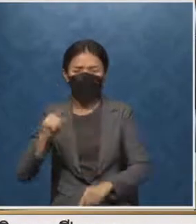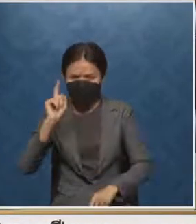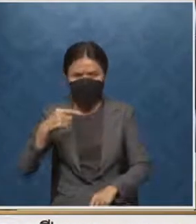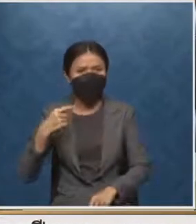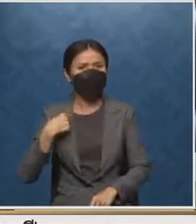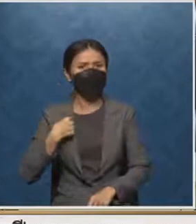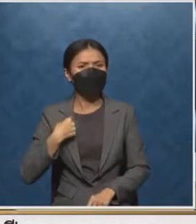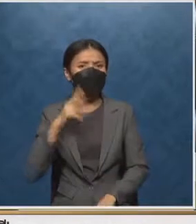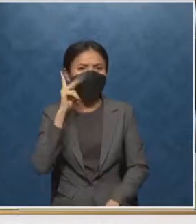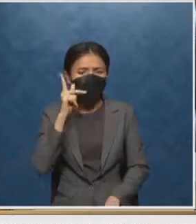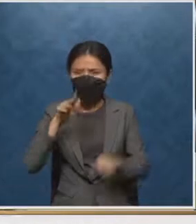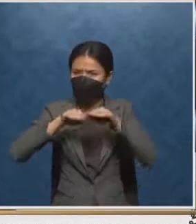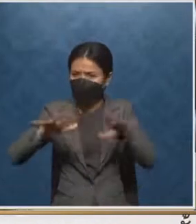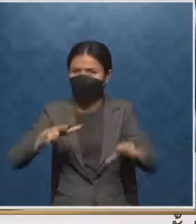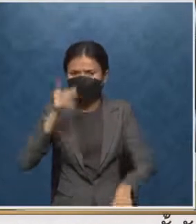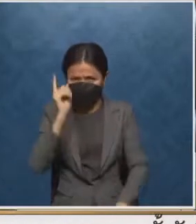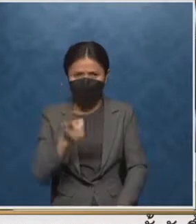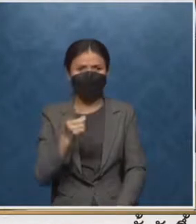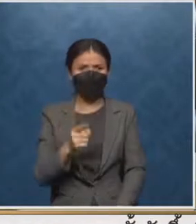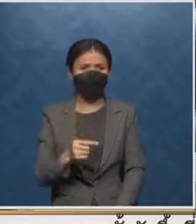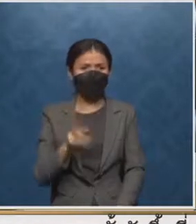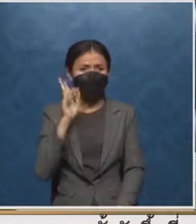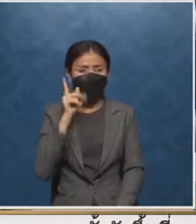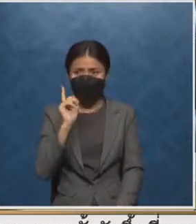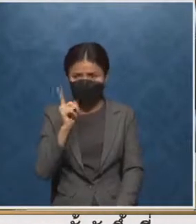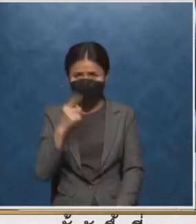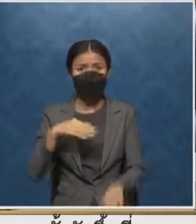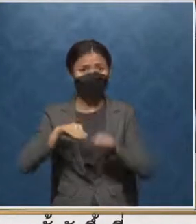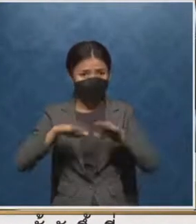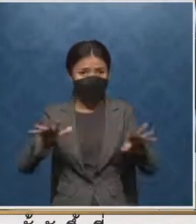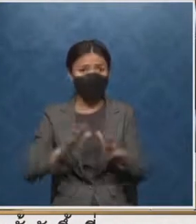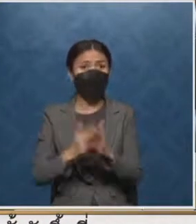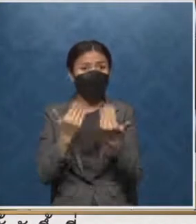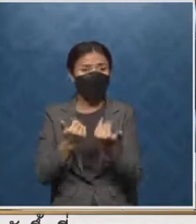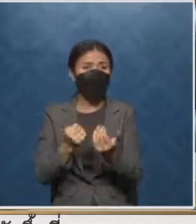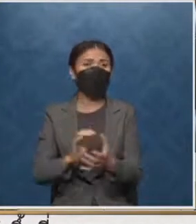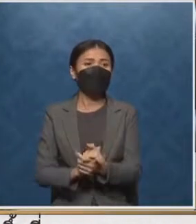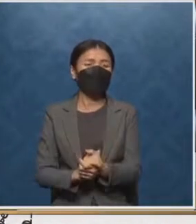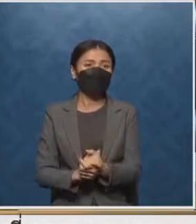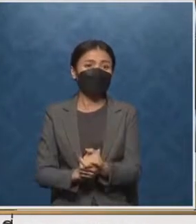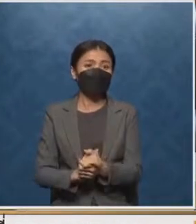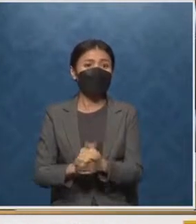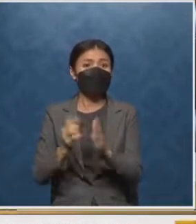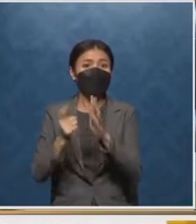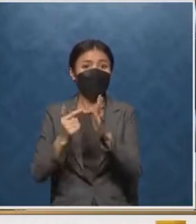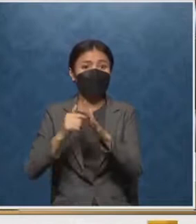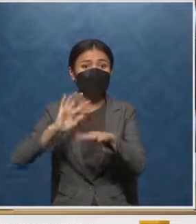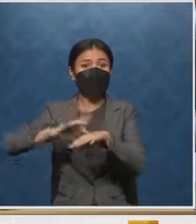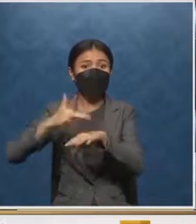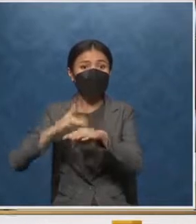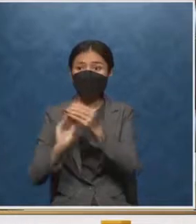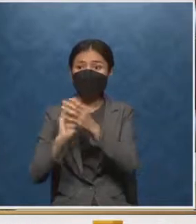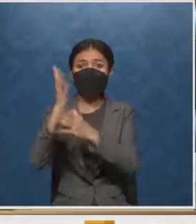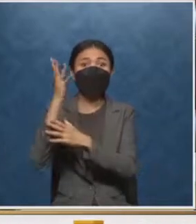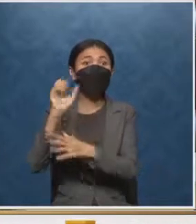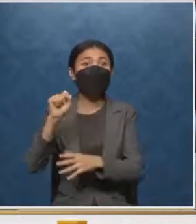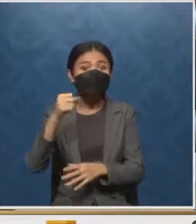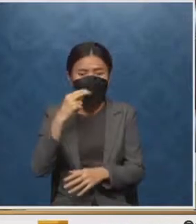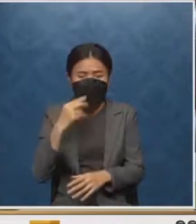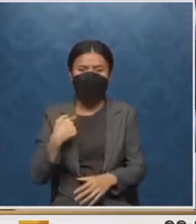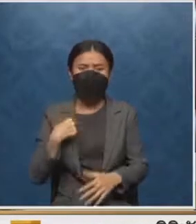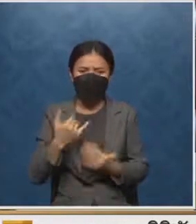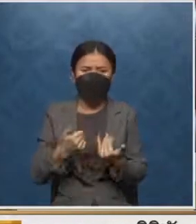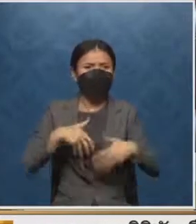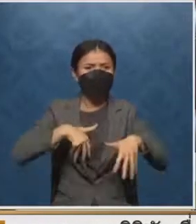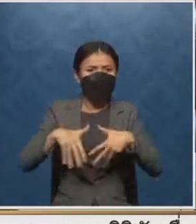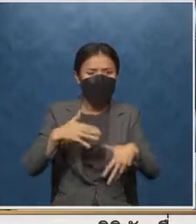ยนะครับวันนี้ประชาชนซึ่งรอคอยการฉีดวัคซีนเนี่ยนะครับก็มีความหวาดกลัวแล้วก็ลองผิดล